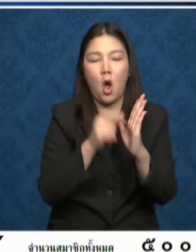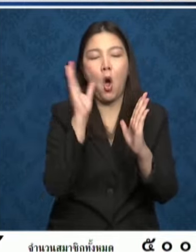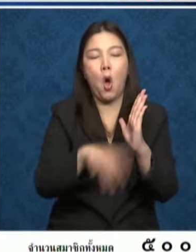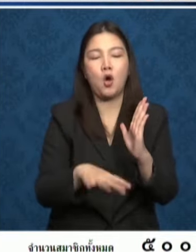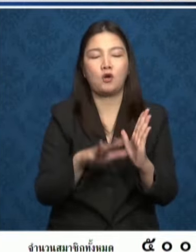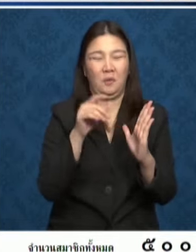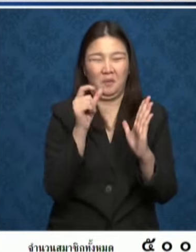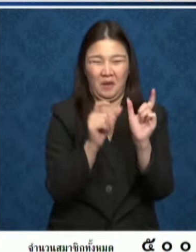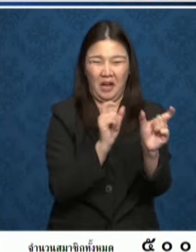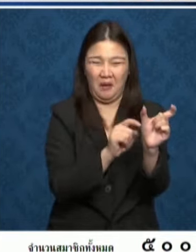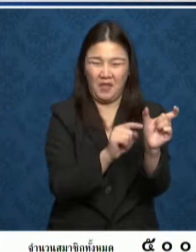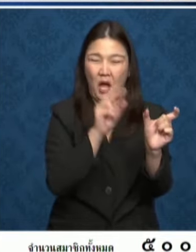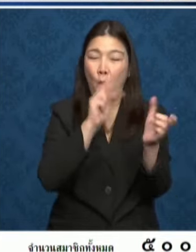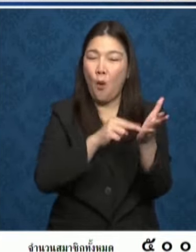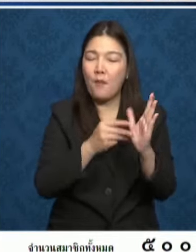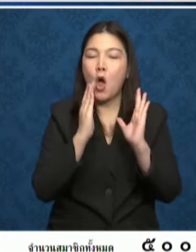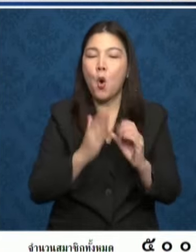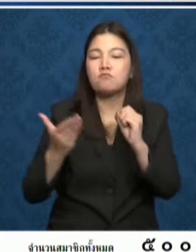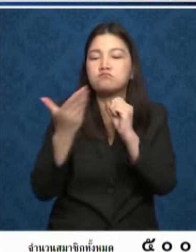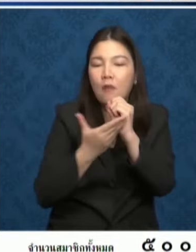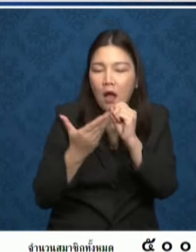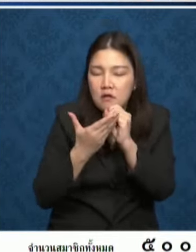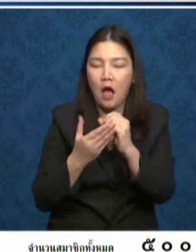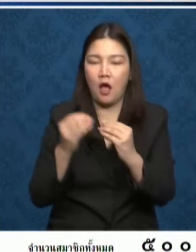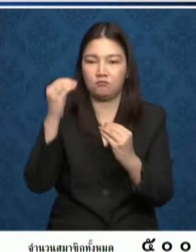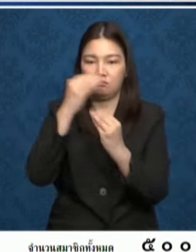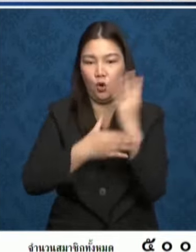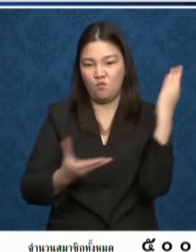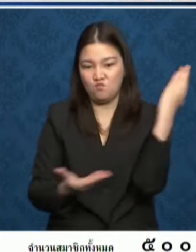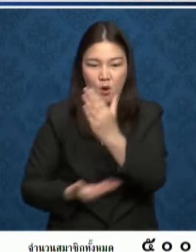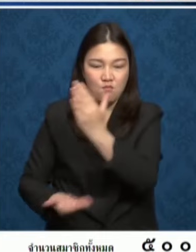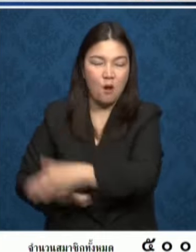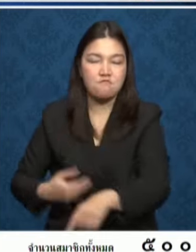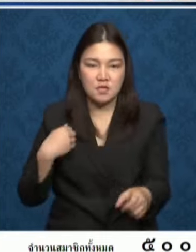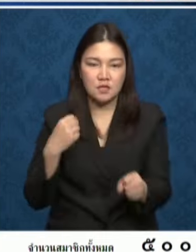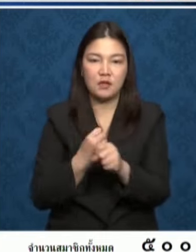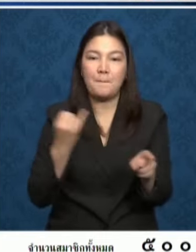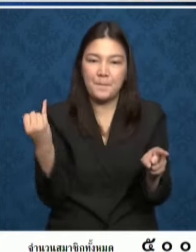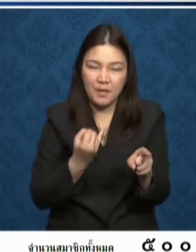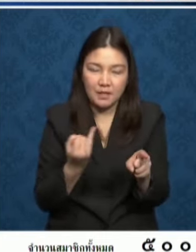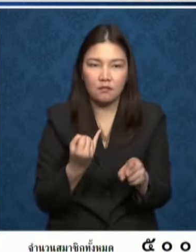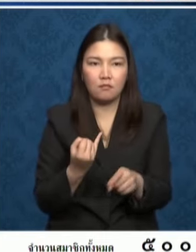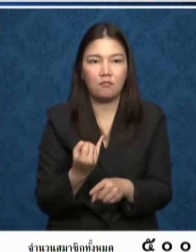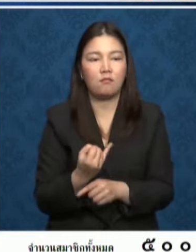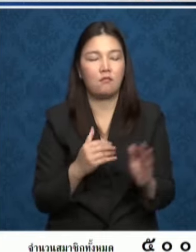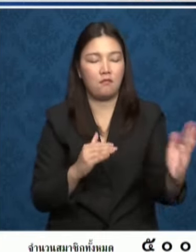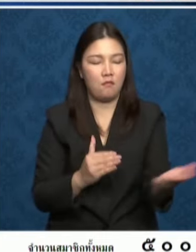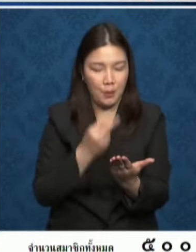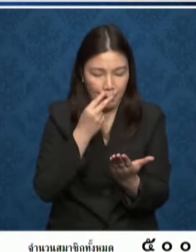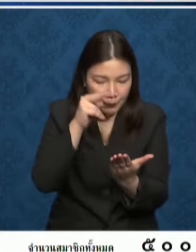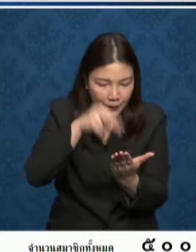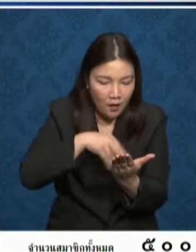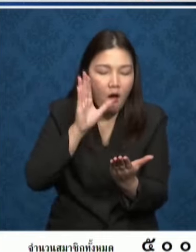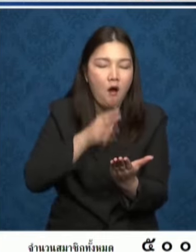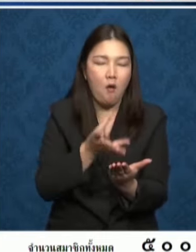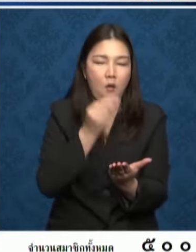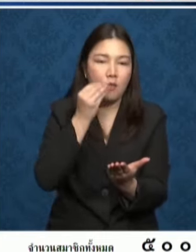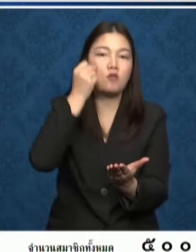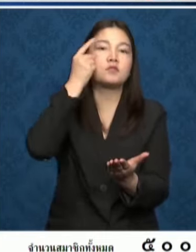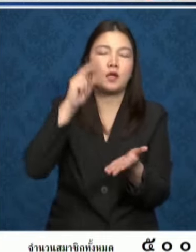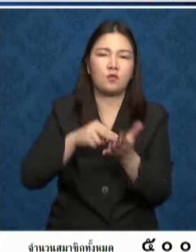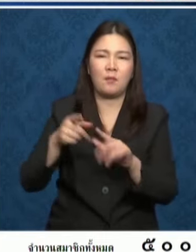ศึกษาสิ่งโดยเฉพาะโดยเฉพาะการตอกย้ำในหน่วยงานรัฐที่มี